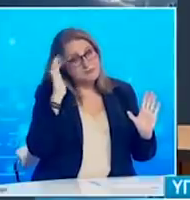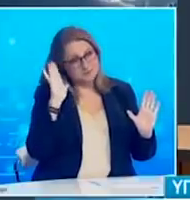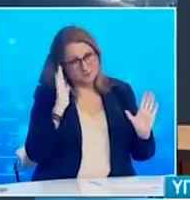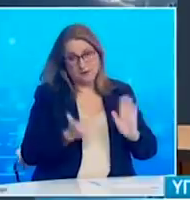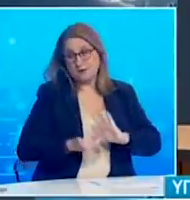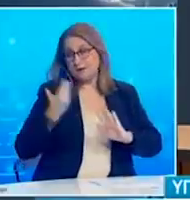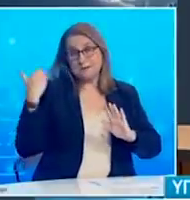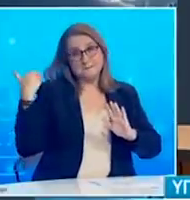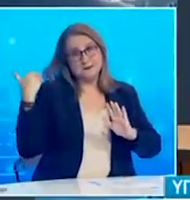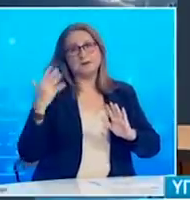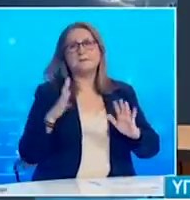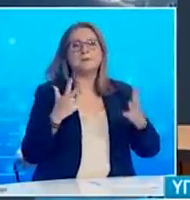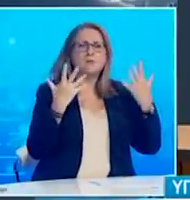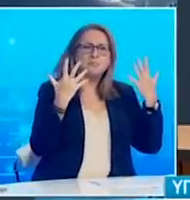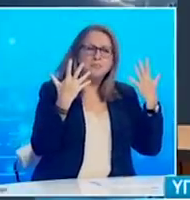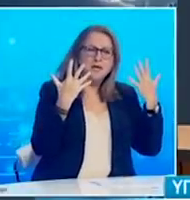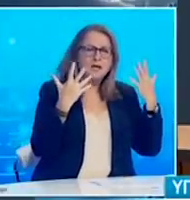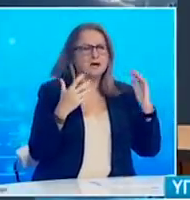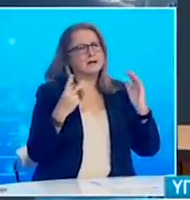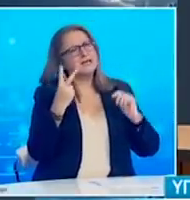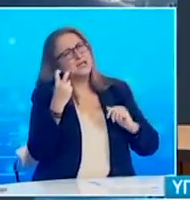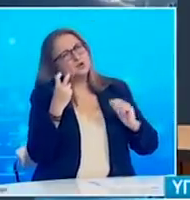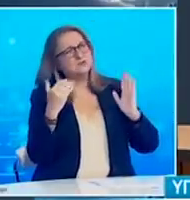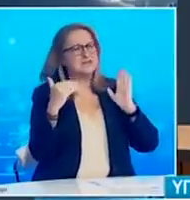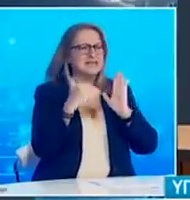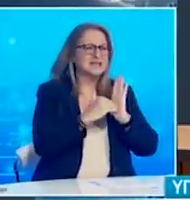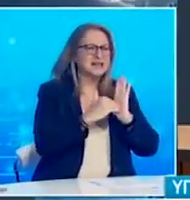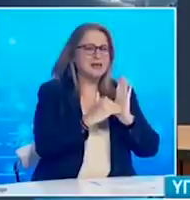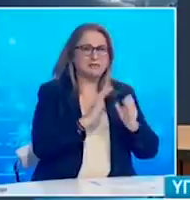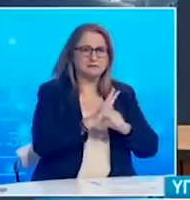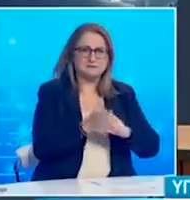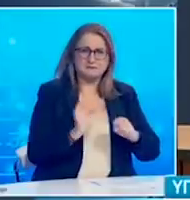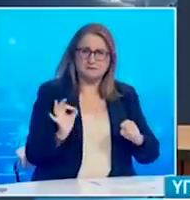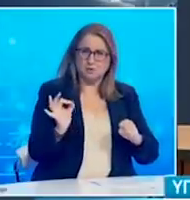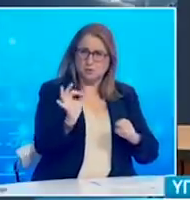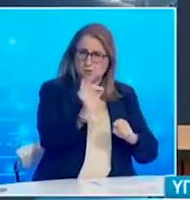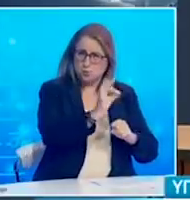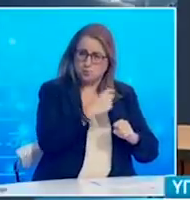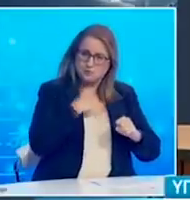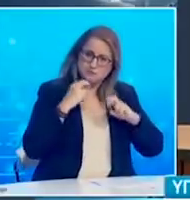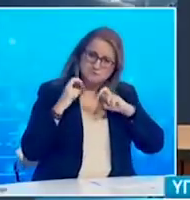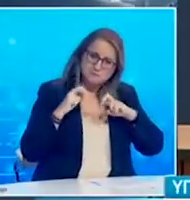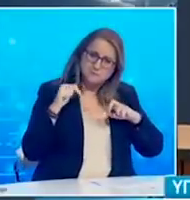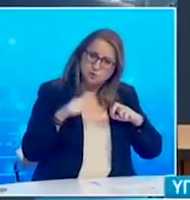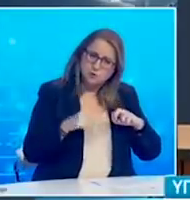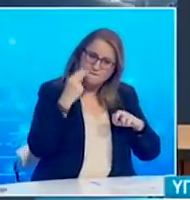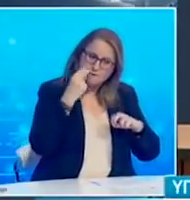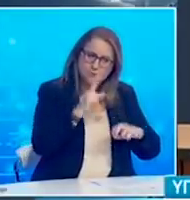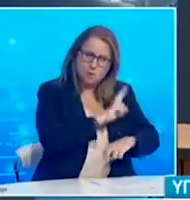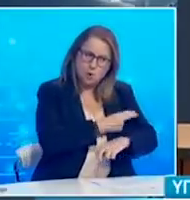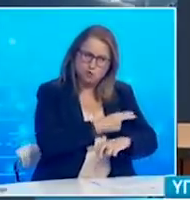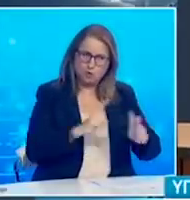μία εκτίμηση γύρω στα 10 με 20 χιλιάδες κρούσματα και αυτή τη στιγμή βλέπουμε πολύ λιγότερη πίεση στο σύστημα υγείας. Άρα μπορούμε να ξέρουμε